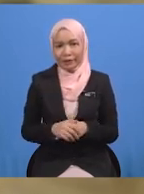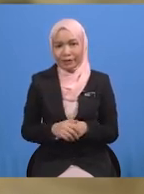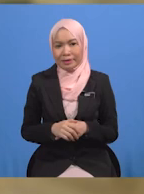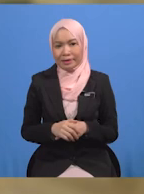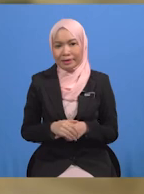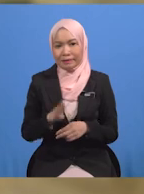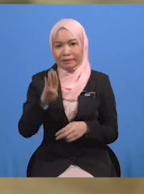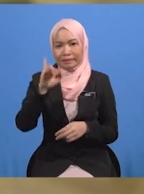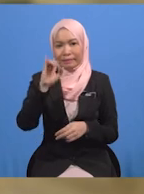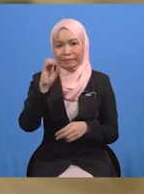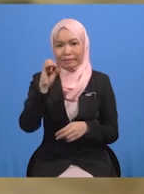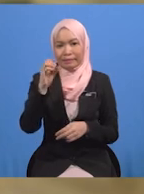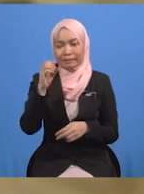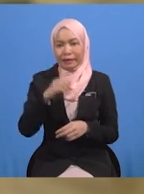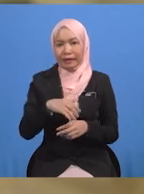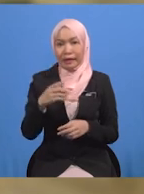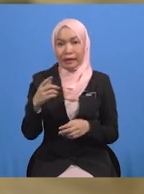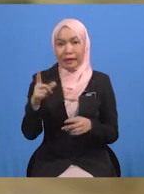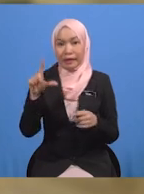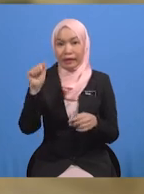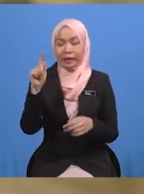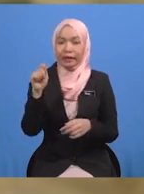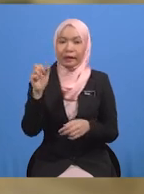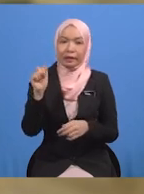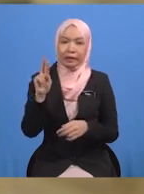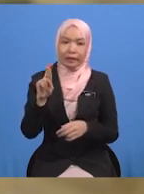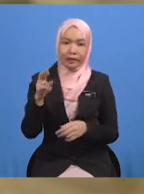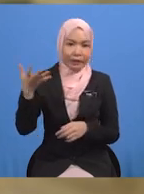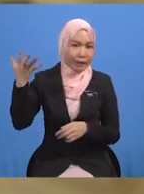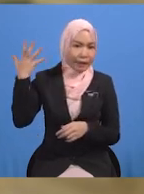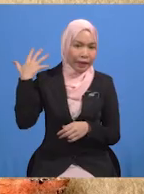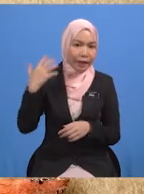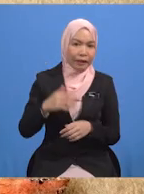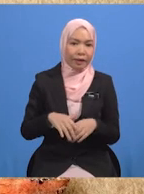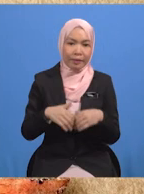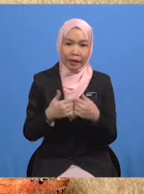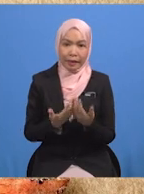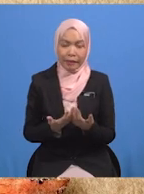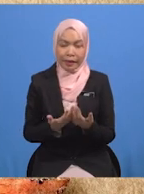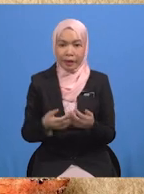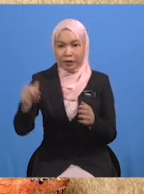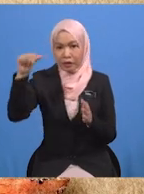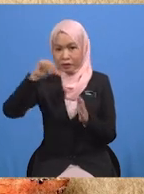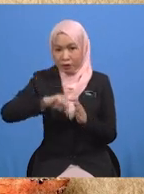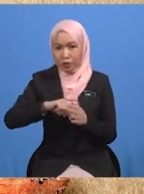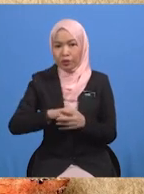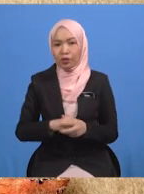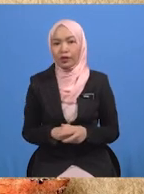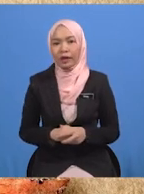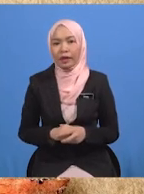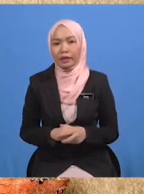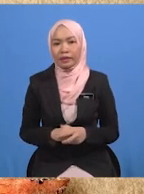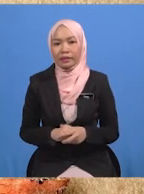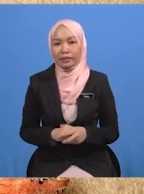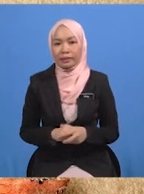belakang kemerosotan Kerajaan Turki Uthmaniyah dan perluasan kuasa barat. Kerajaan Turki Uthmaniyah adalah